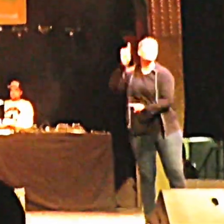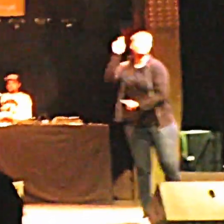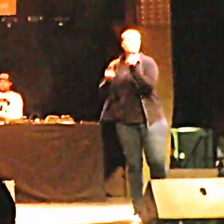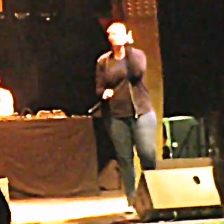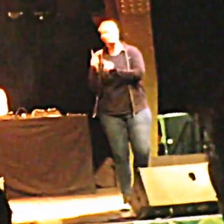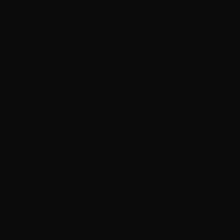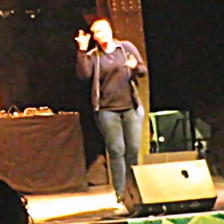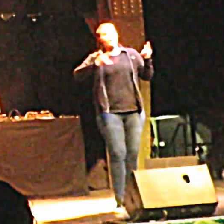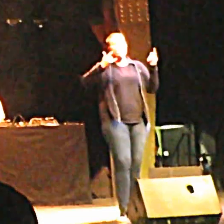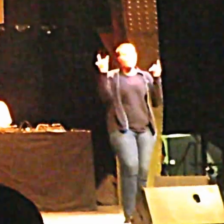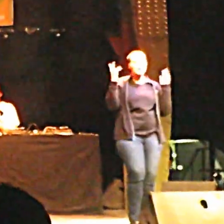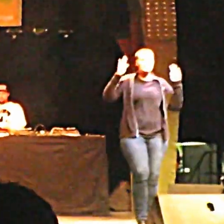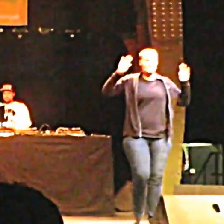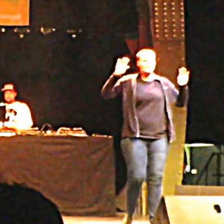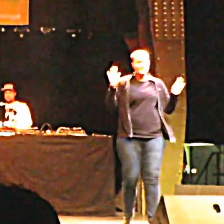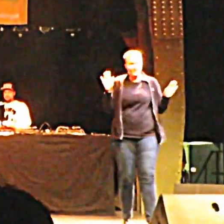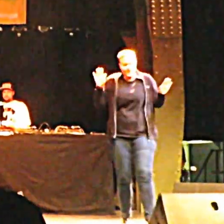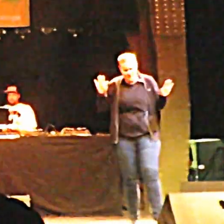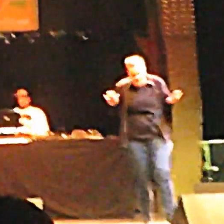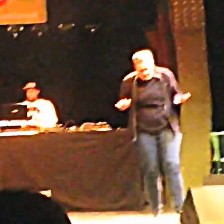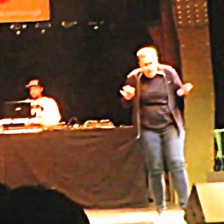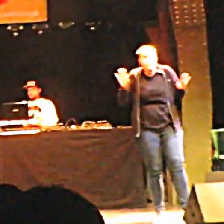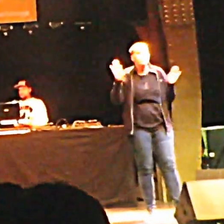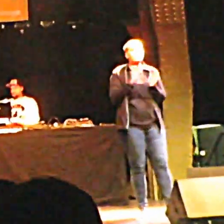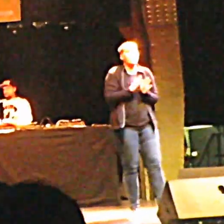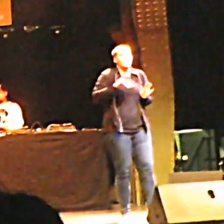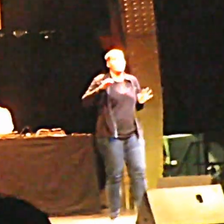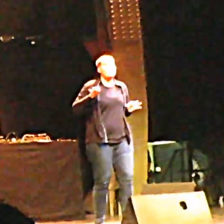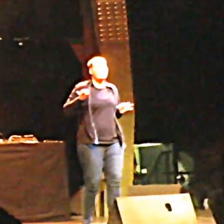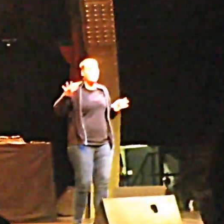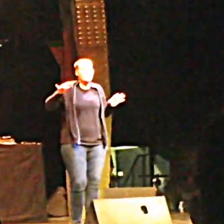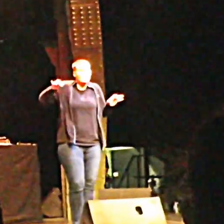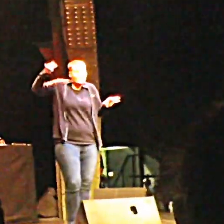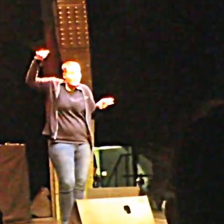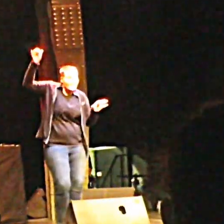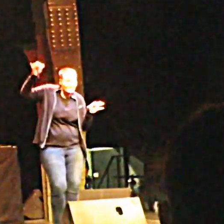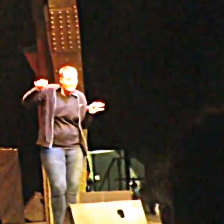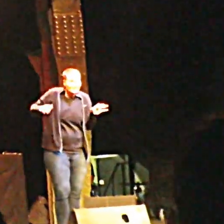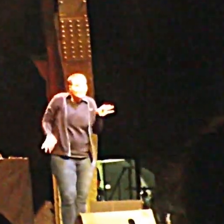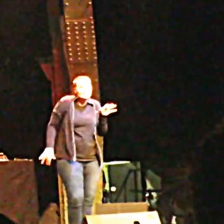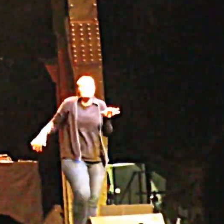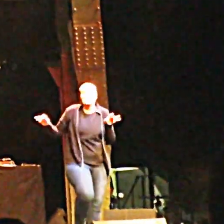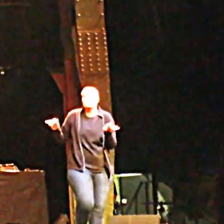hip hop eindeutig schrieben. Jo, wie, bum, klack. Jü, bum,